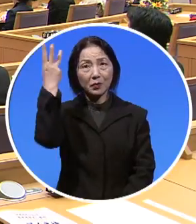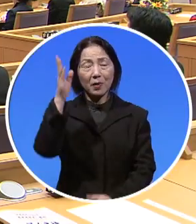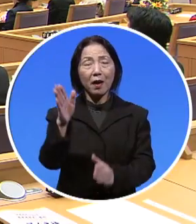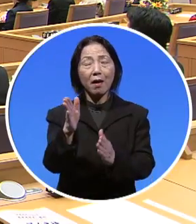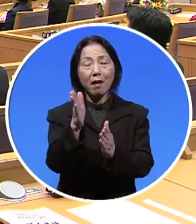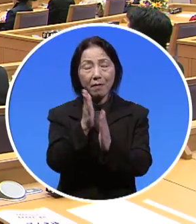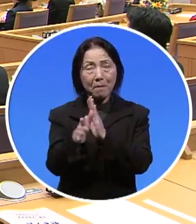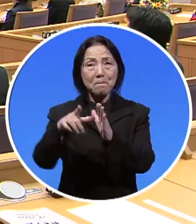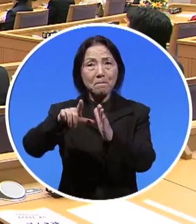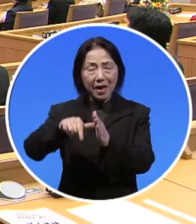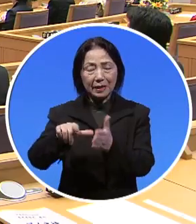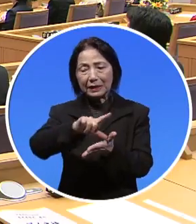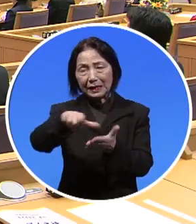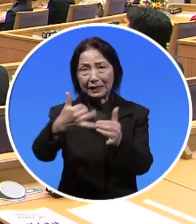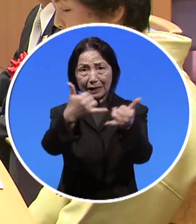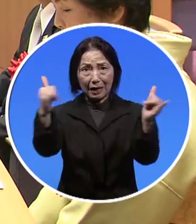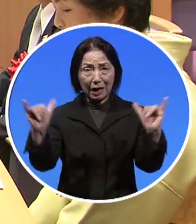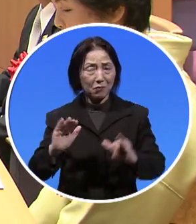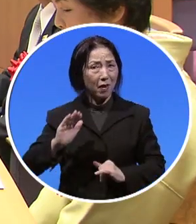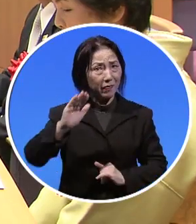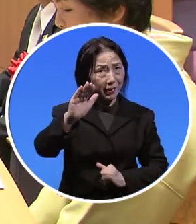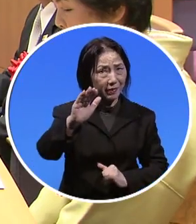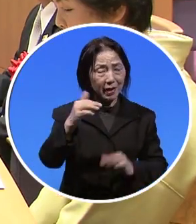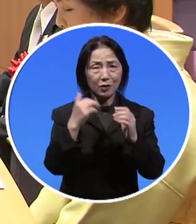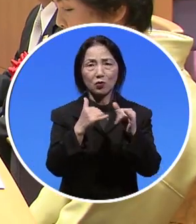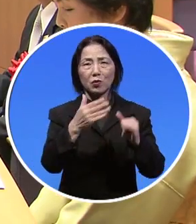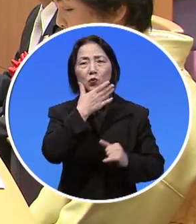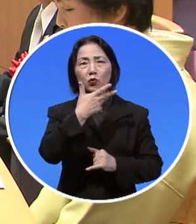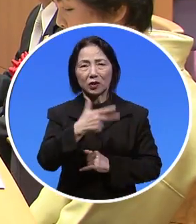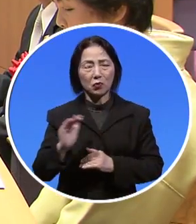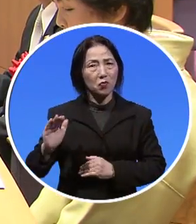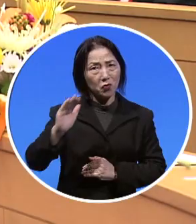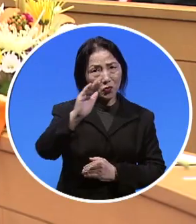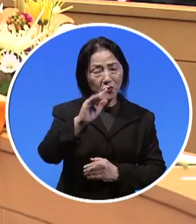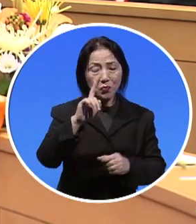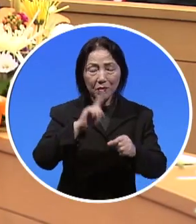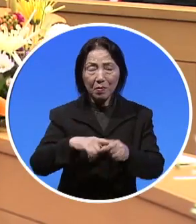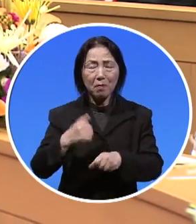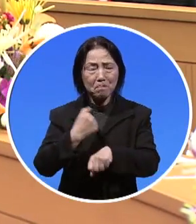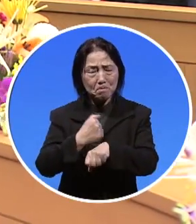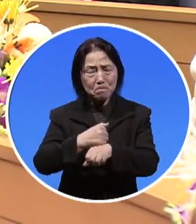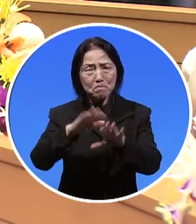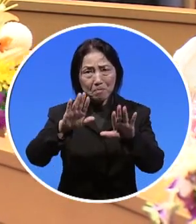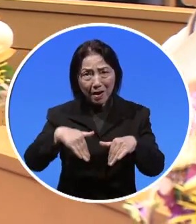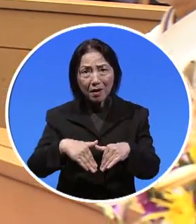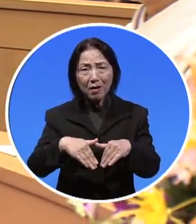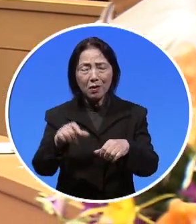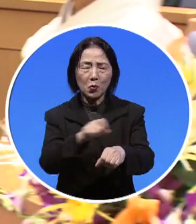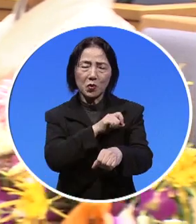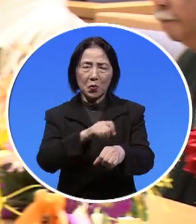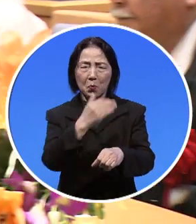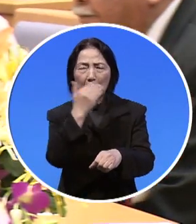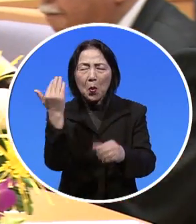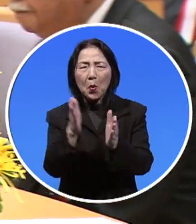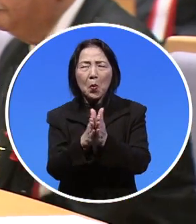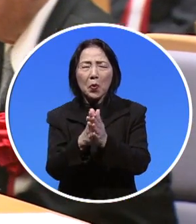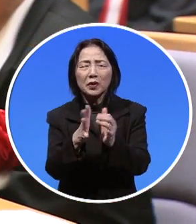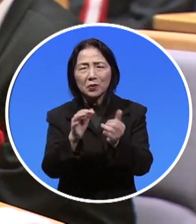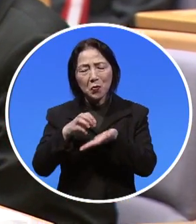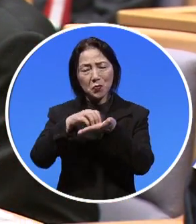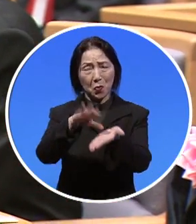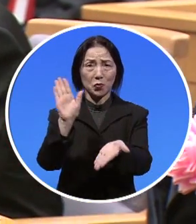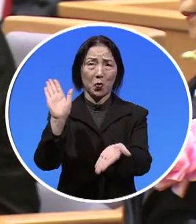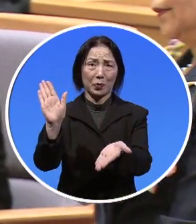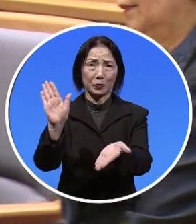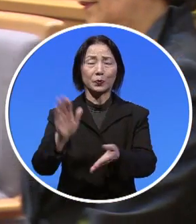鹿児島県では地域社会の発展や住民福祉の向上に貢献し特に功績があった方々を